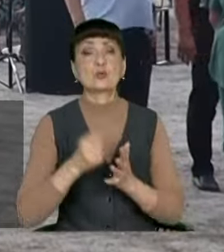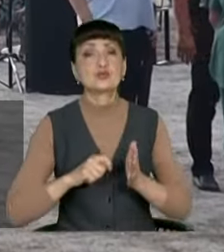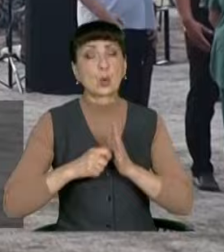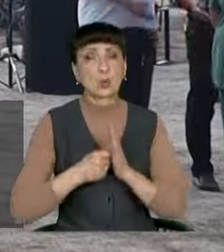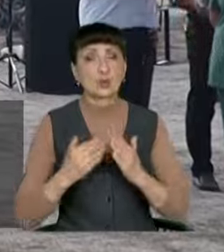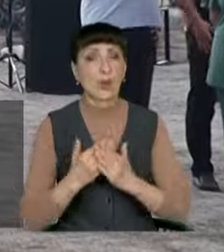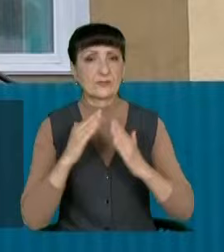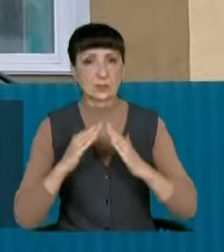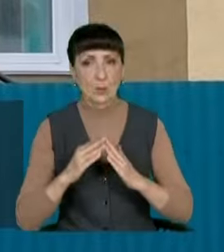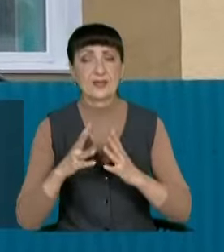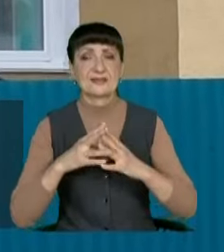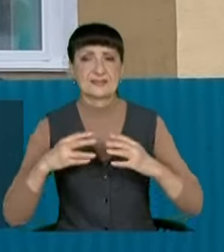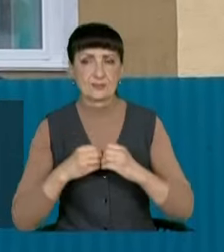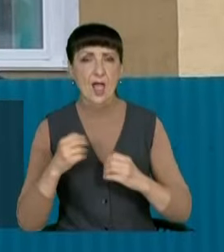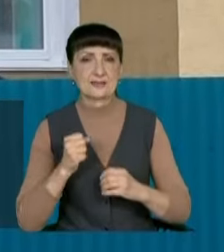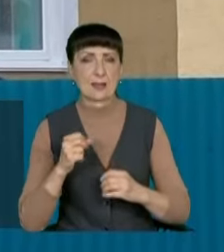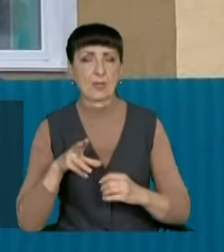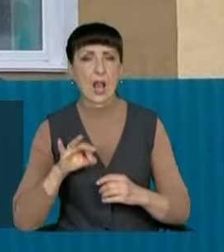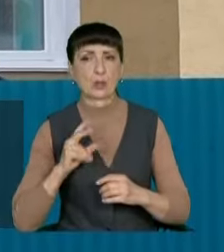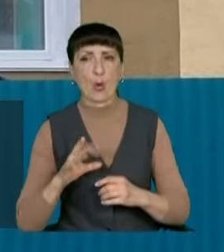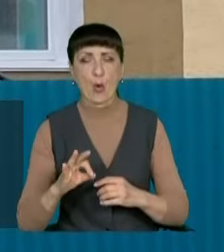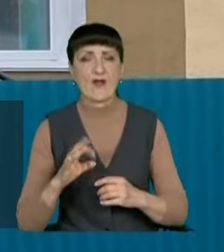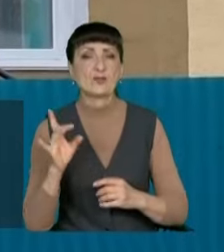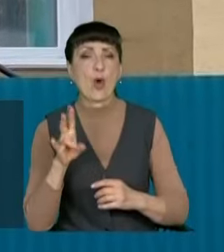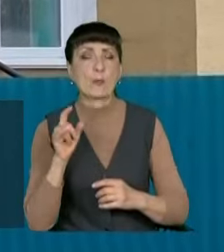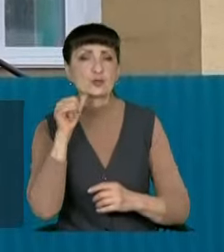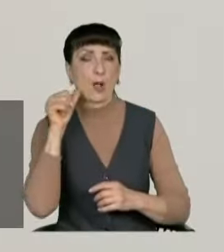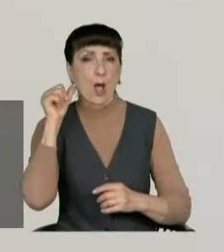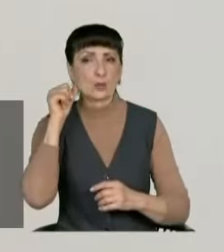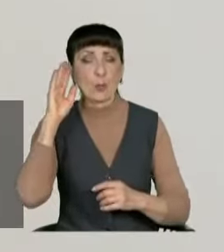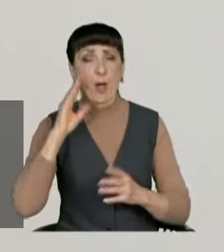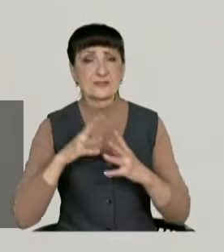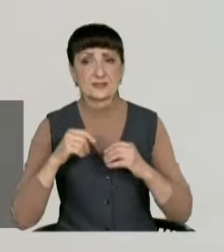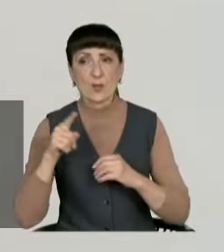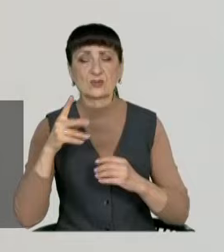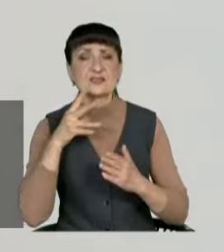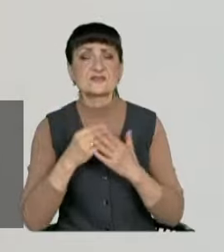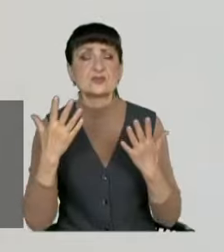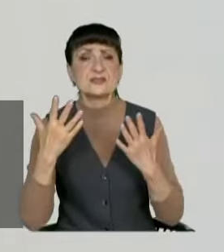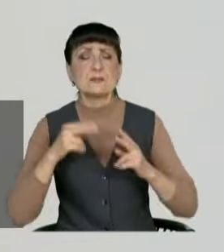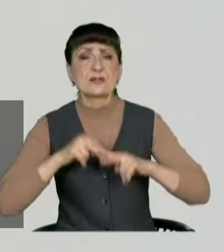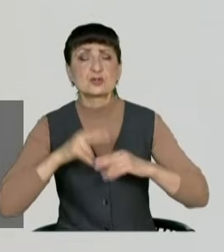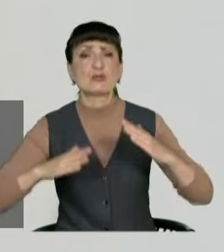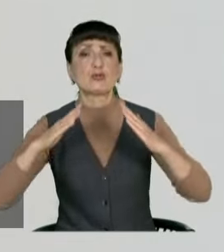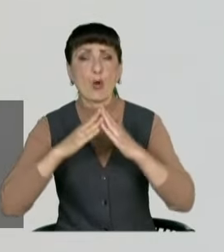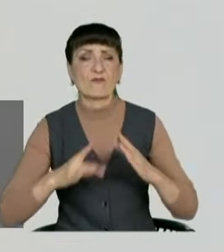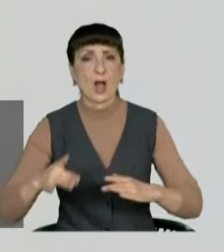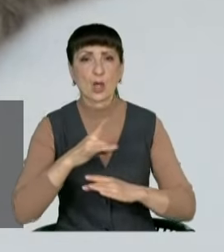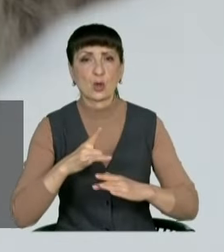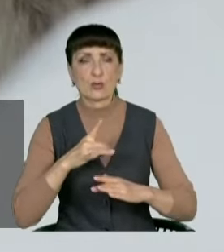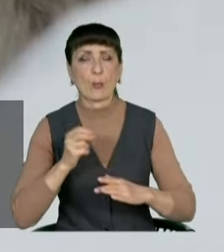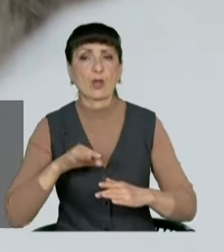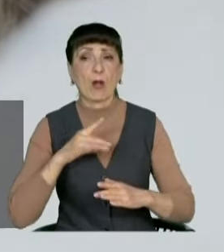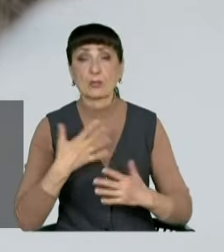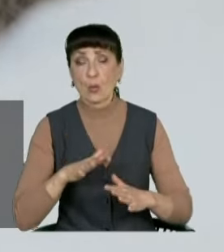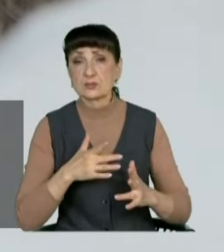от нового жилья, и семья Александра Михайленко. В ноябре прошлого года отец семейства своими силами построил дом в районе Подгора.